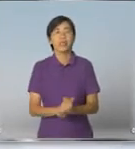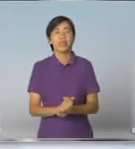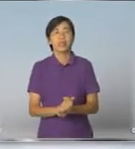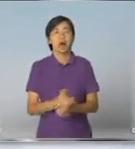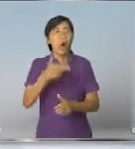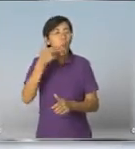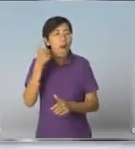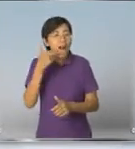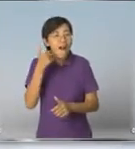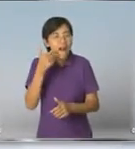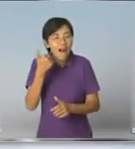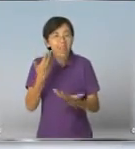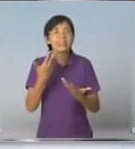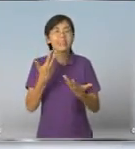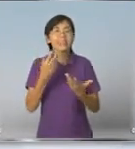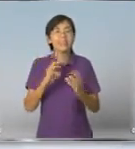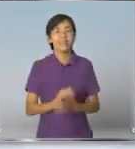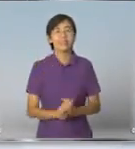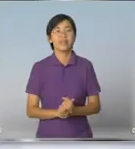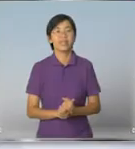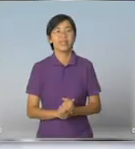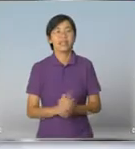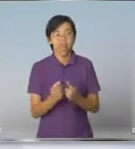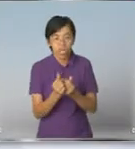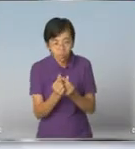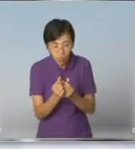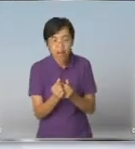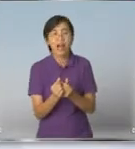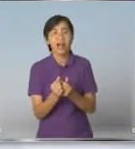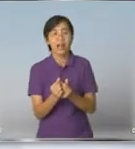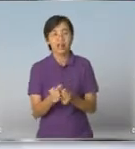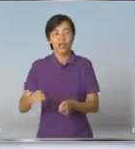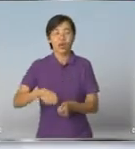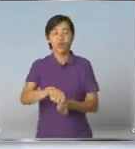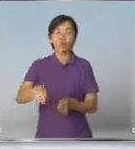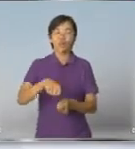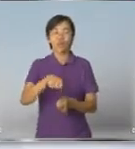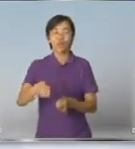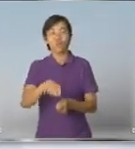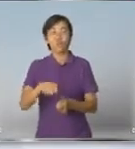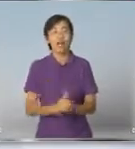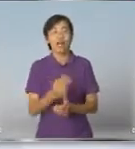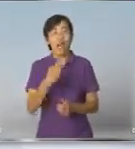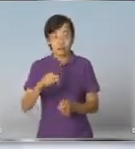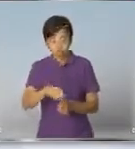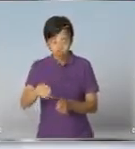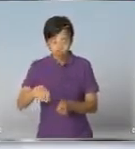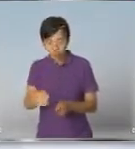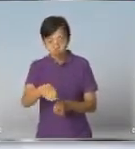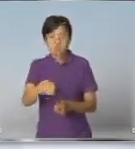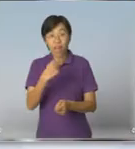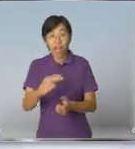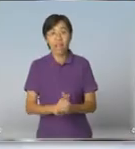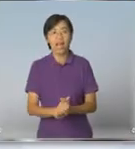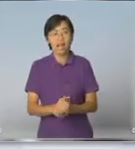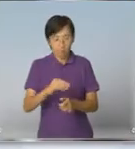ซอสหรือที่มันมีส่วนของน้ำตาลนะคะ ครับ เกาะกับถั่วและส่วนผสมอื่นๆนะคะผัดไปเรื่อยๆก็จะเห็นว่ามันจะเริ่ม